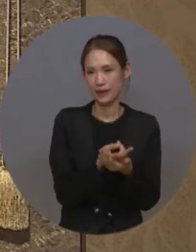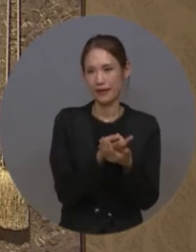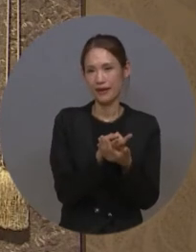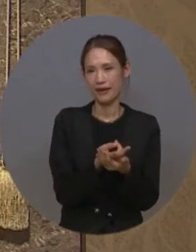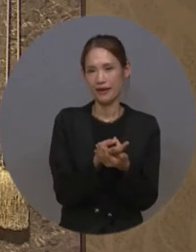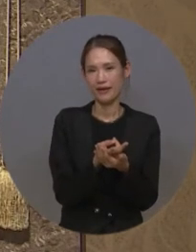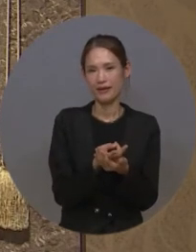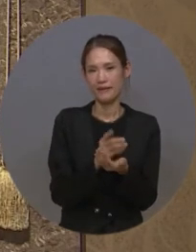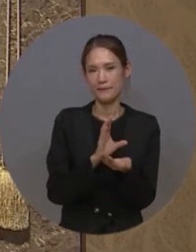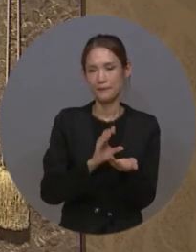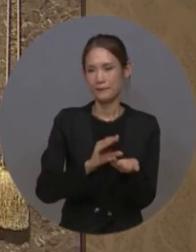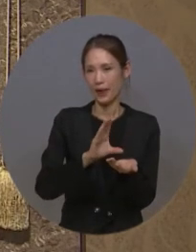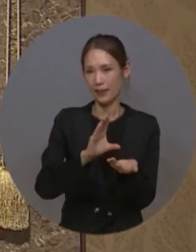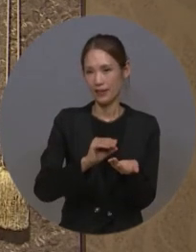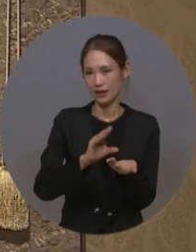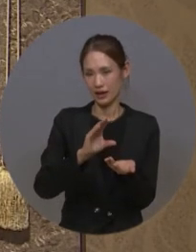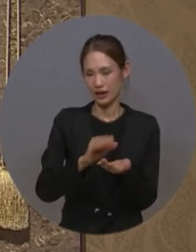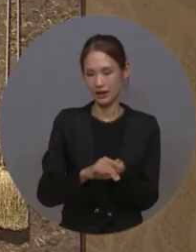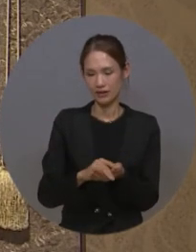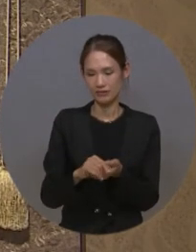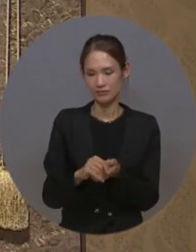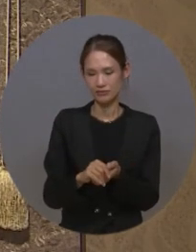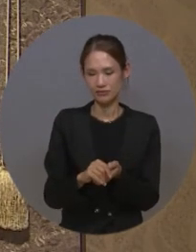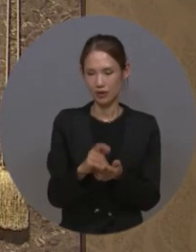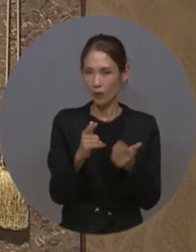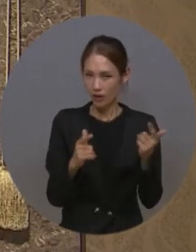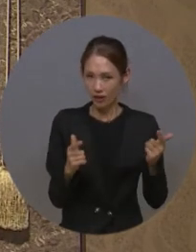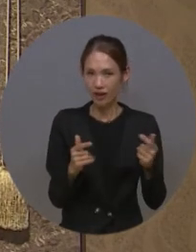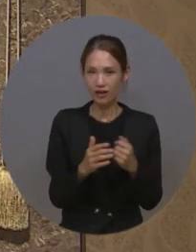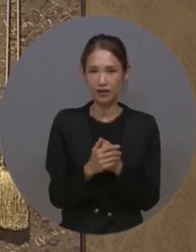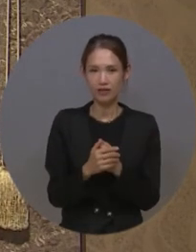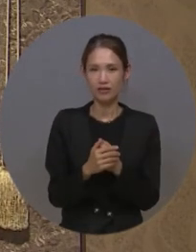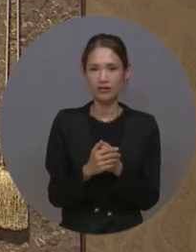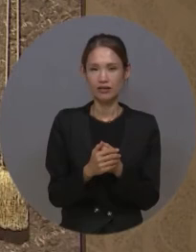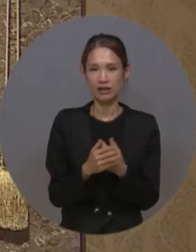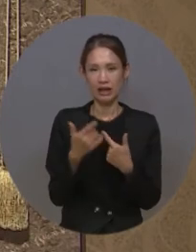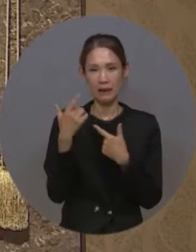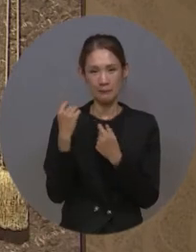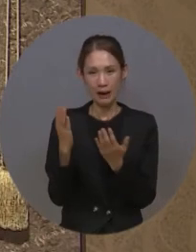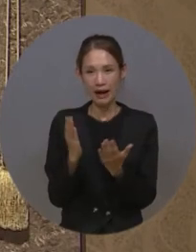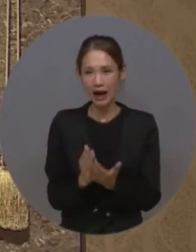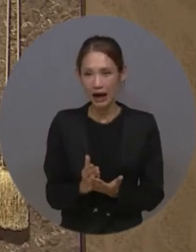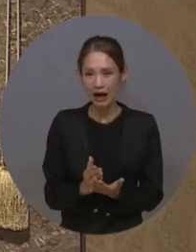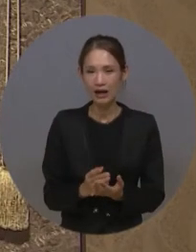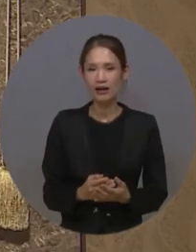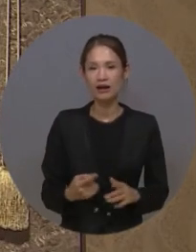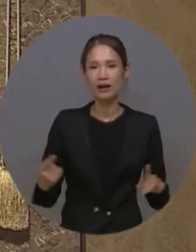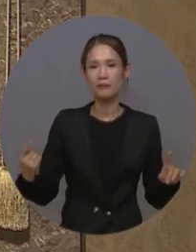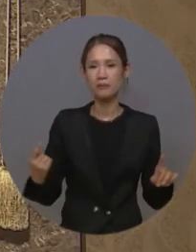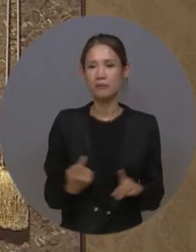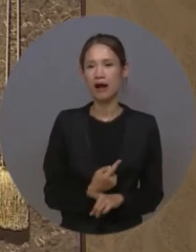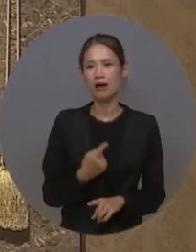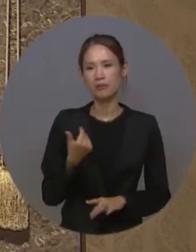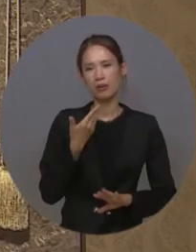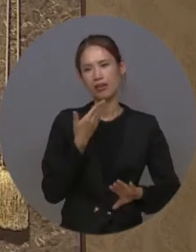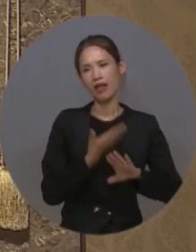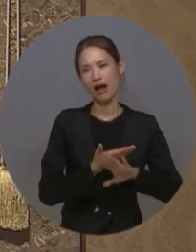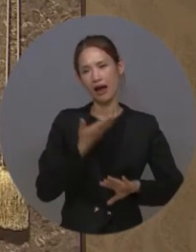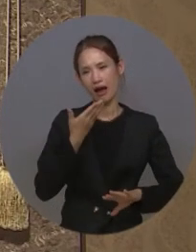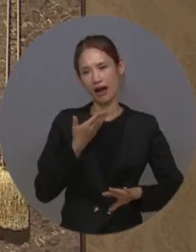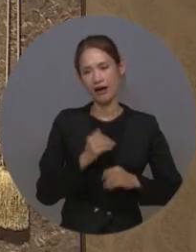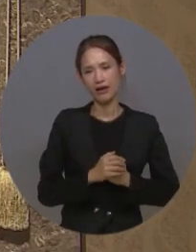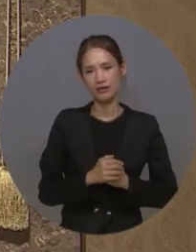매트리스가 딱딱한 야 높은 야 에 따라서도 또 슴 마셔야 하는데 바꾸면 또 달라 지거든요 네 그래서